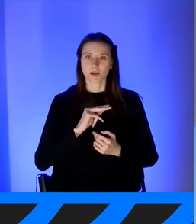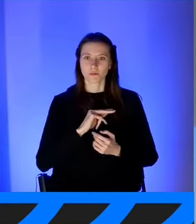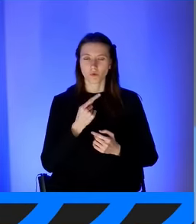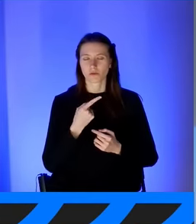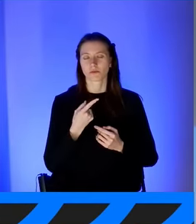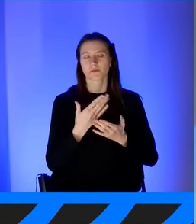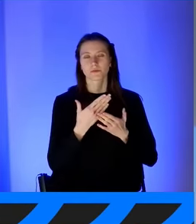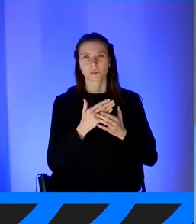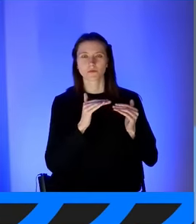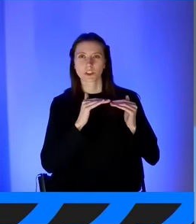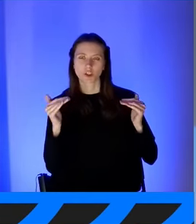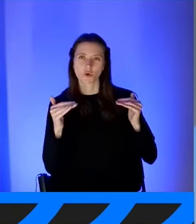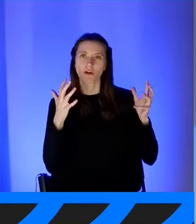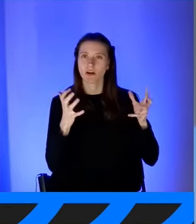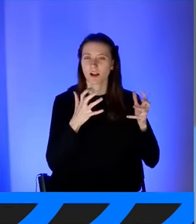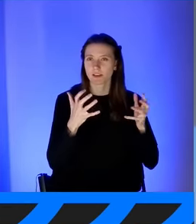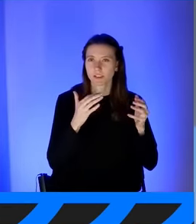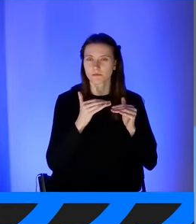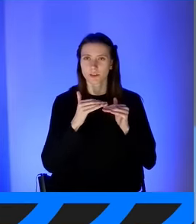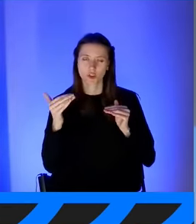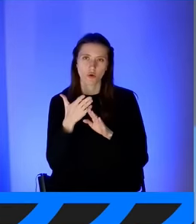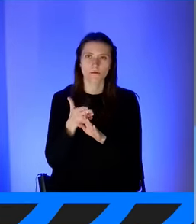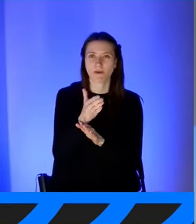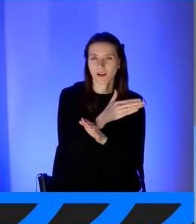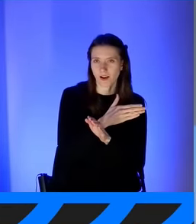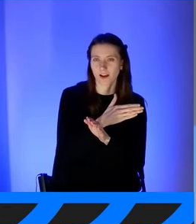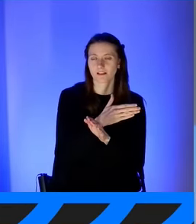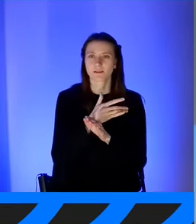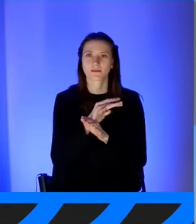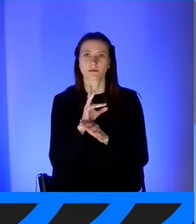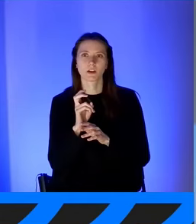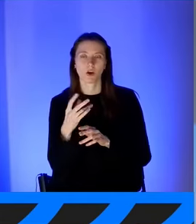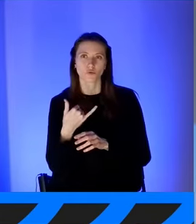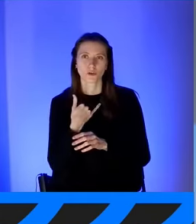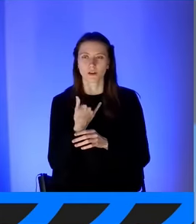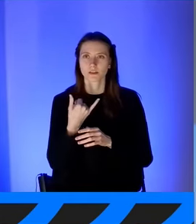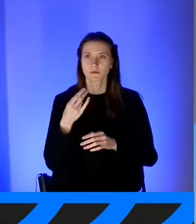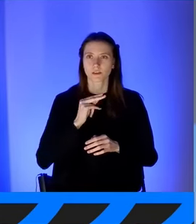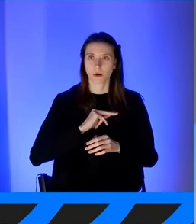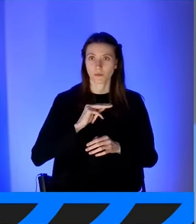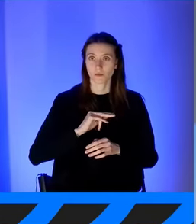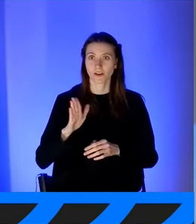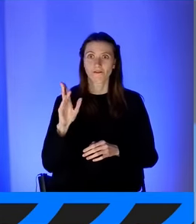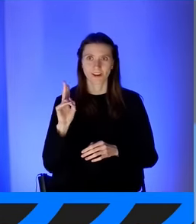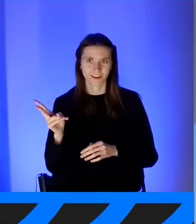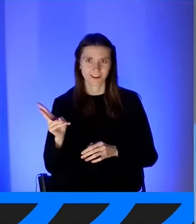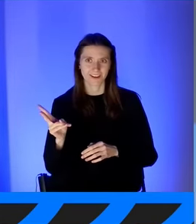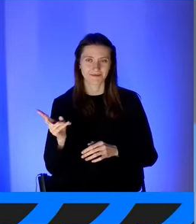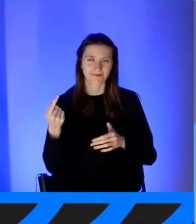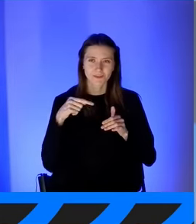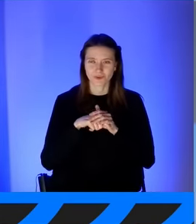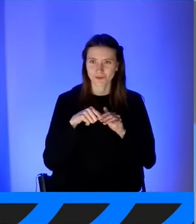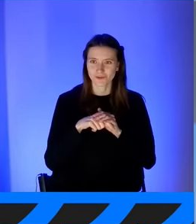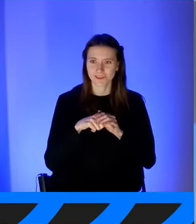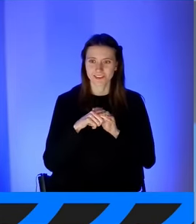хранения слой Кэн слой как у нас работает ВКонтакте под капотом я